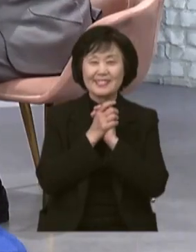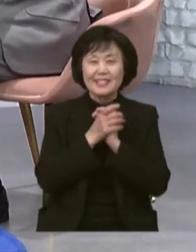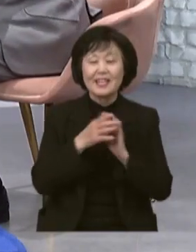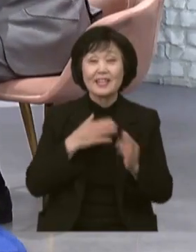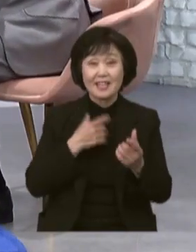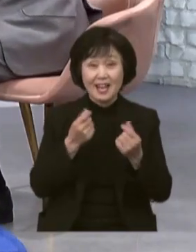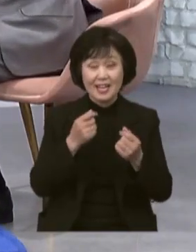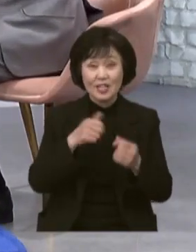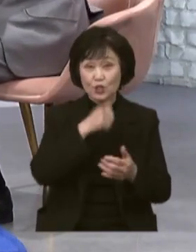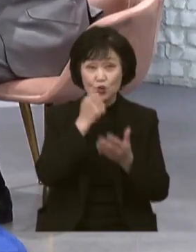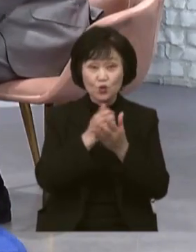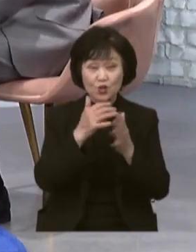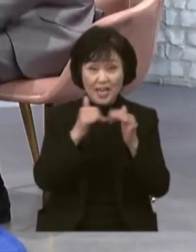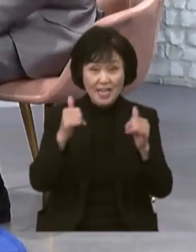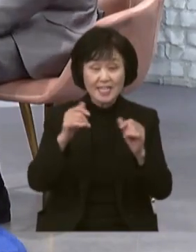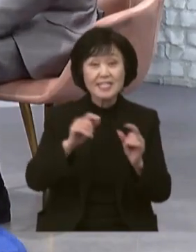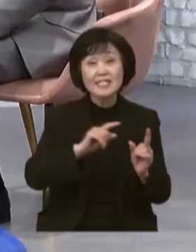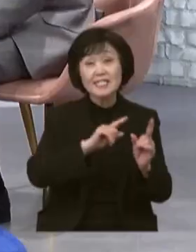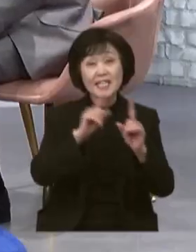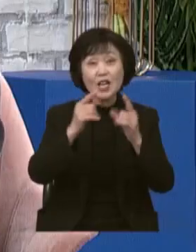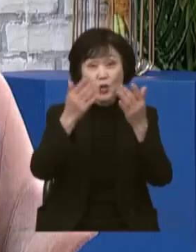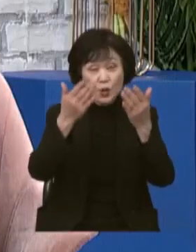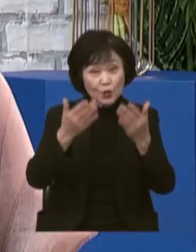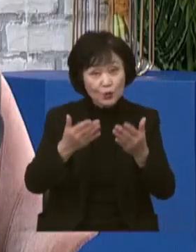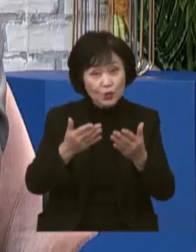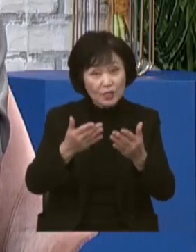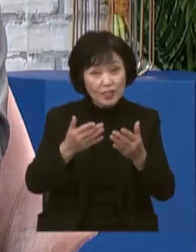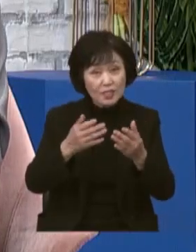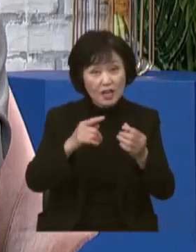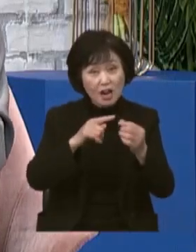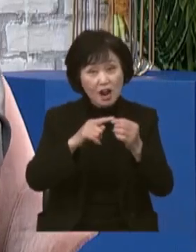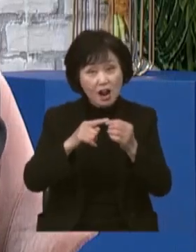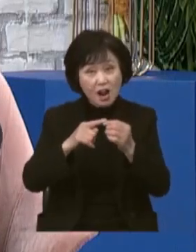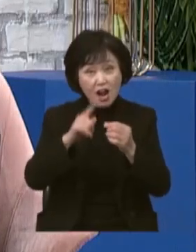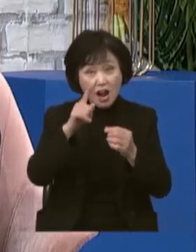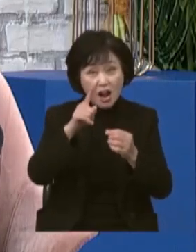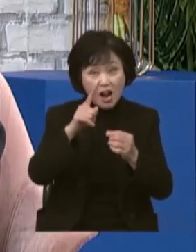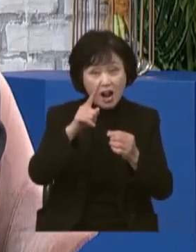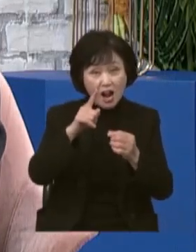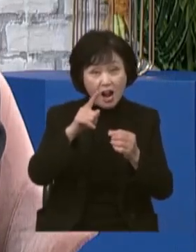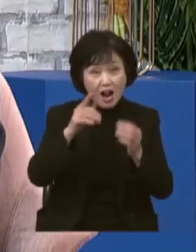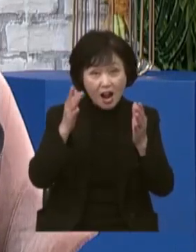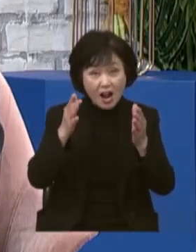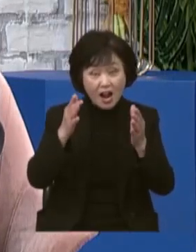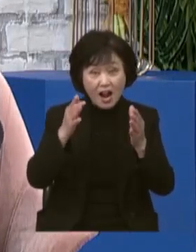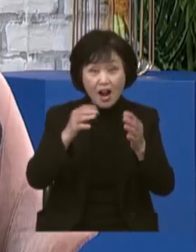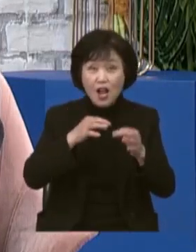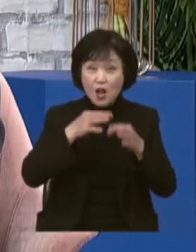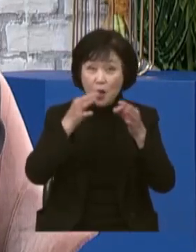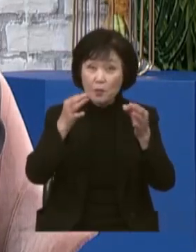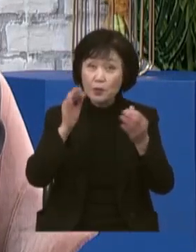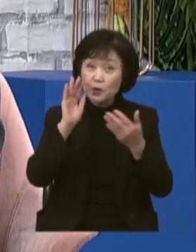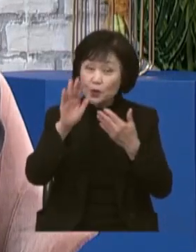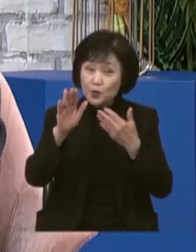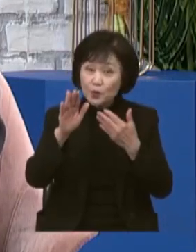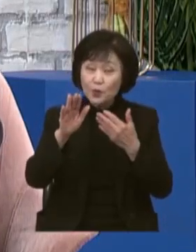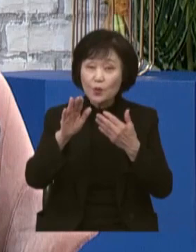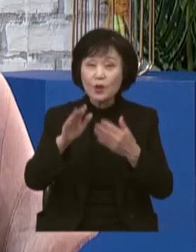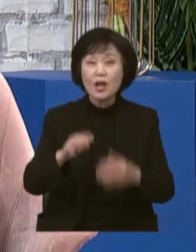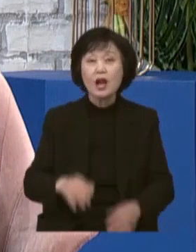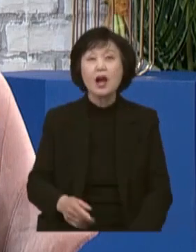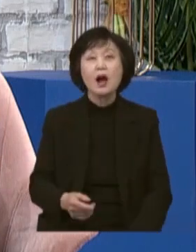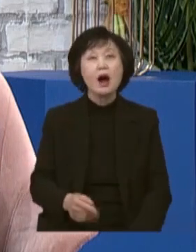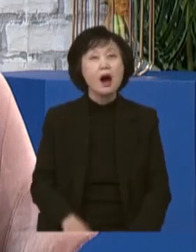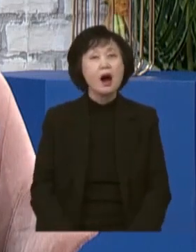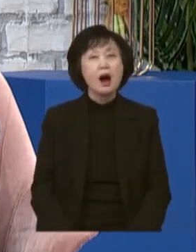벌써 오래됐잖아요, 그죠? 네. 오래됐죠. 그럼요. 그 나 같은 죄인 살리신 그것 좀